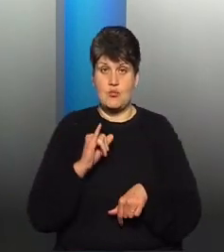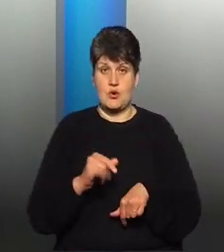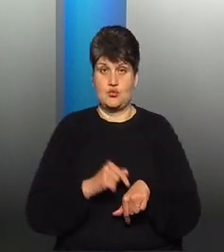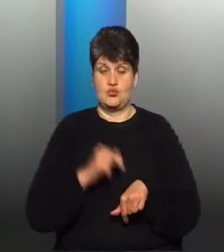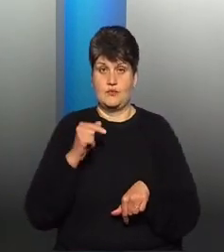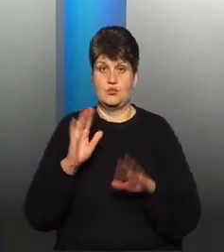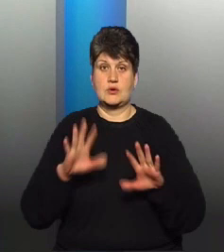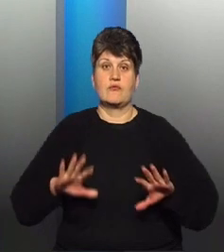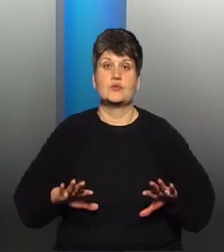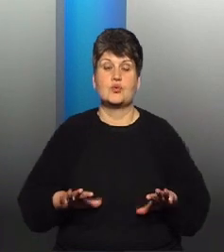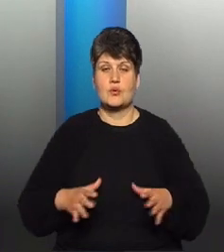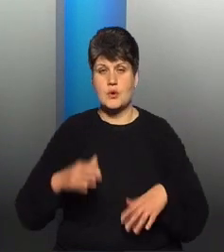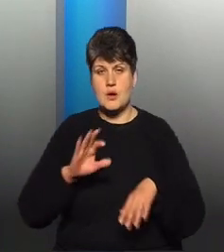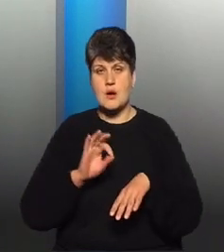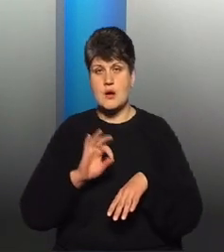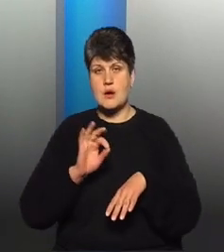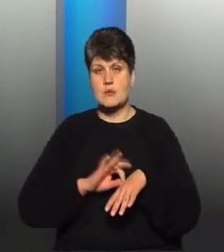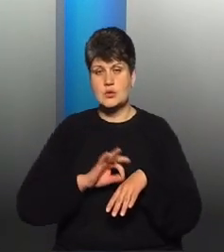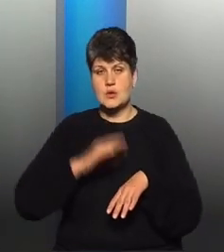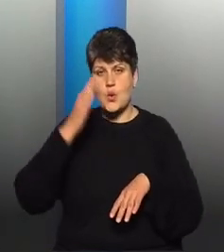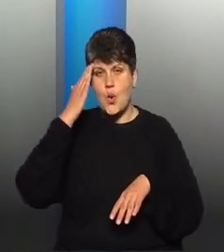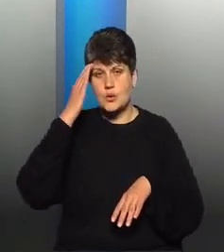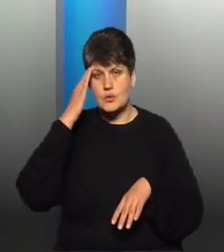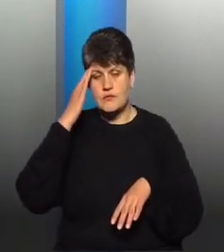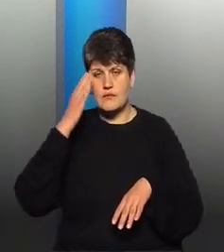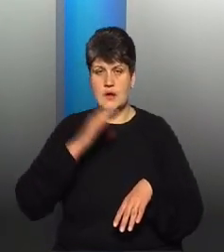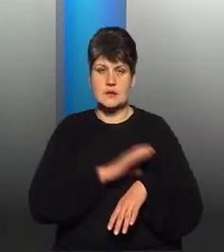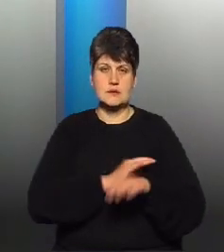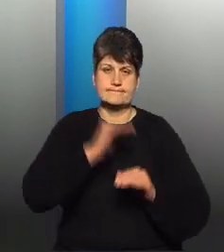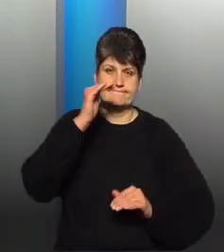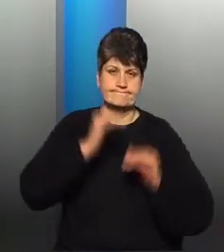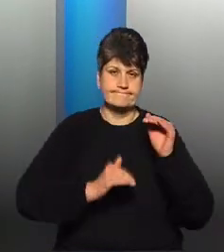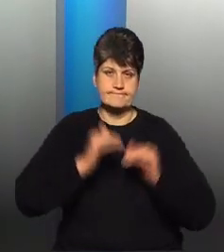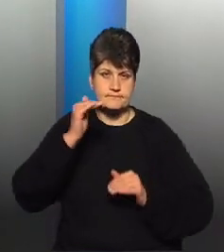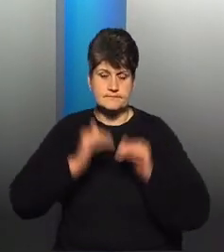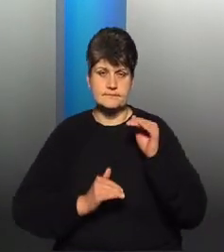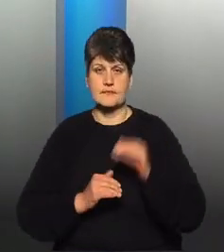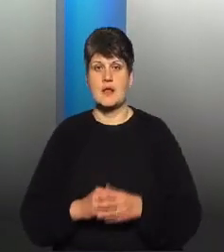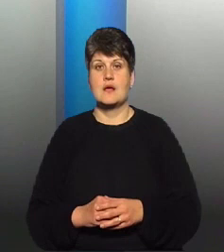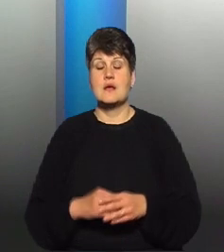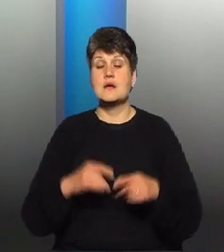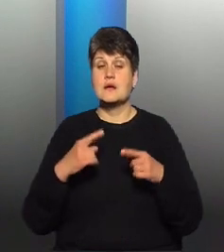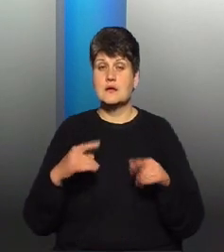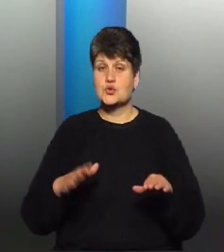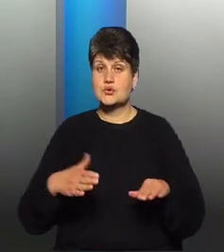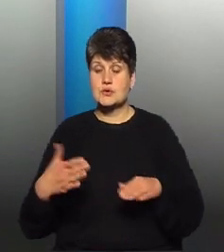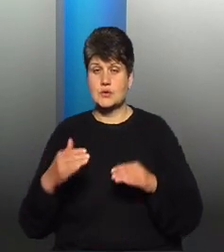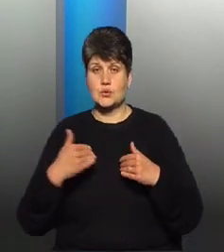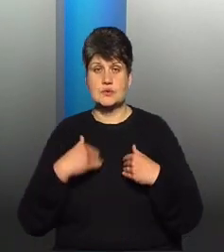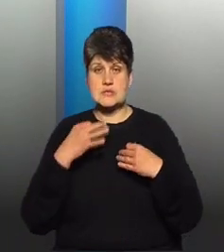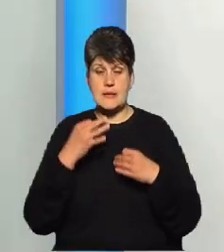голова, ненормований артеріальний тиск. З іншої сторони, ще хочу зазначити, що перехід на зимовий час, знову ж таки,